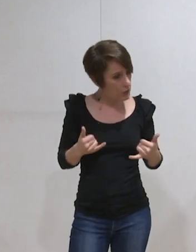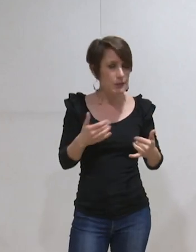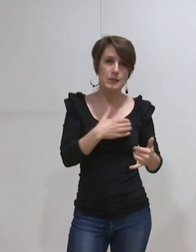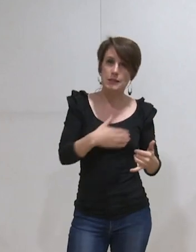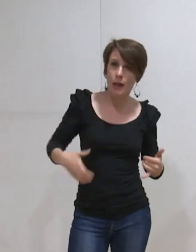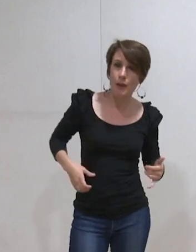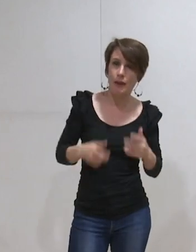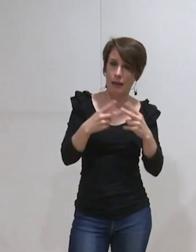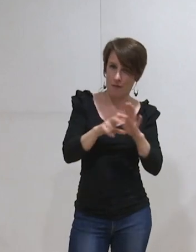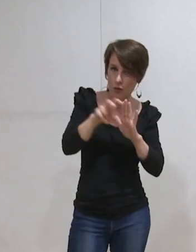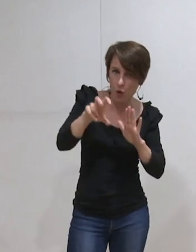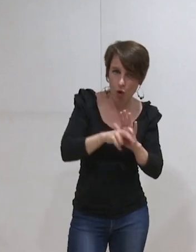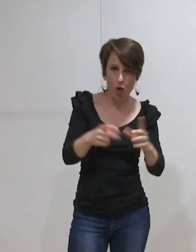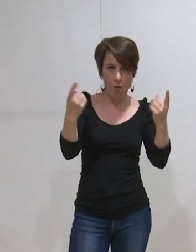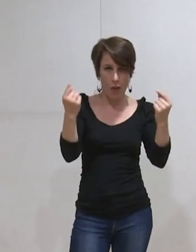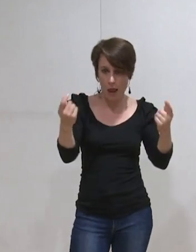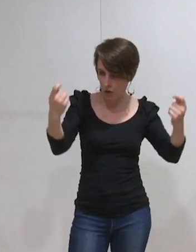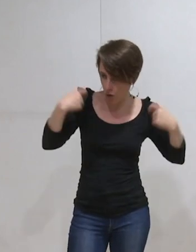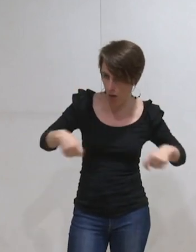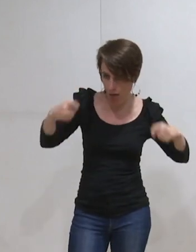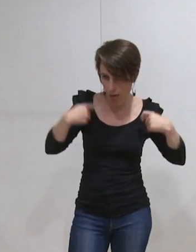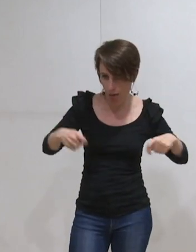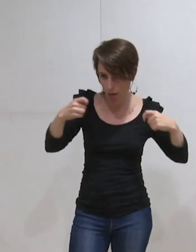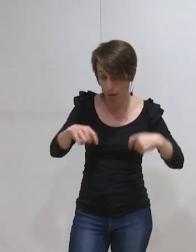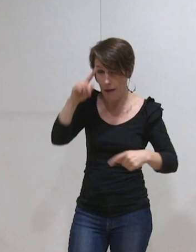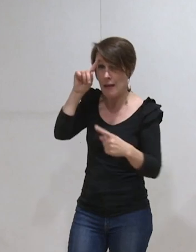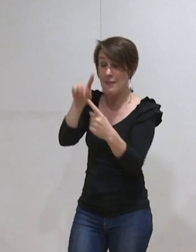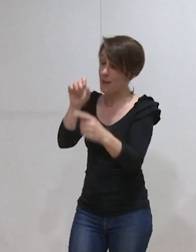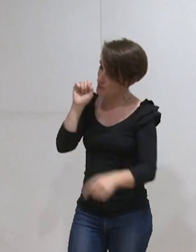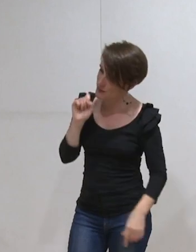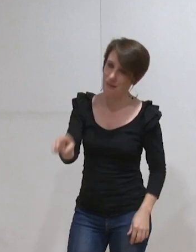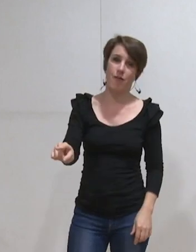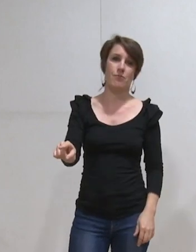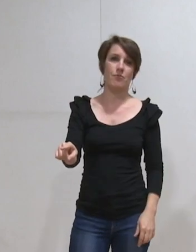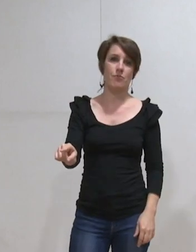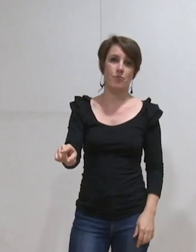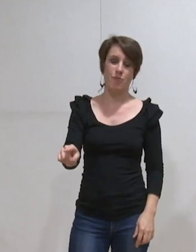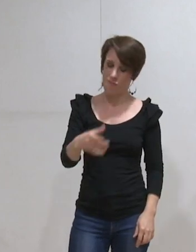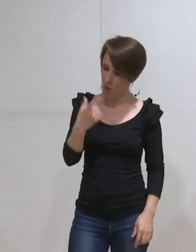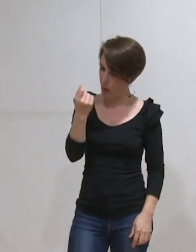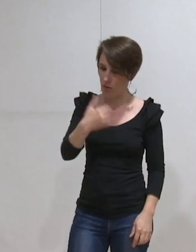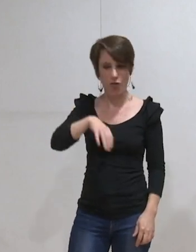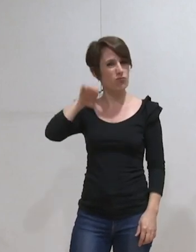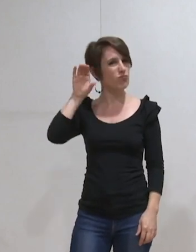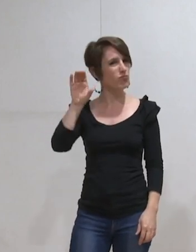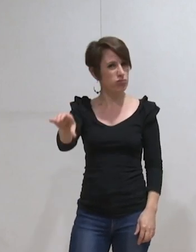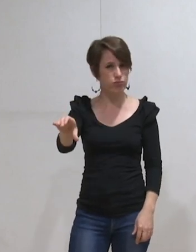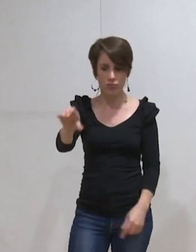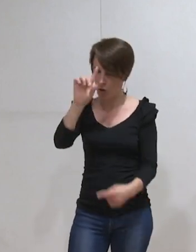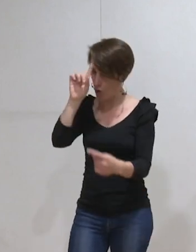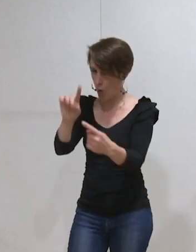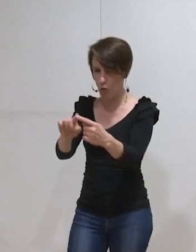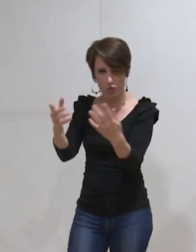les moyens de la ville de grennoble et bien ils sont mis là dans un objec de faire partager